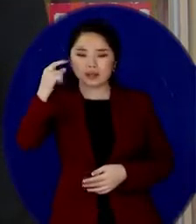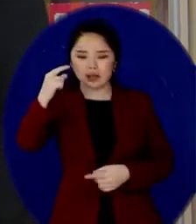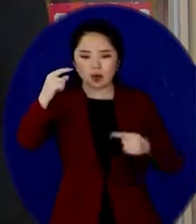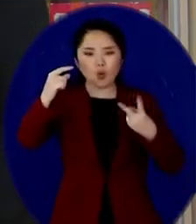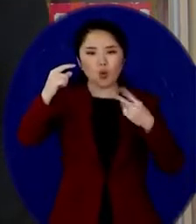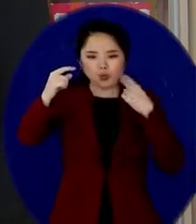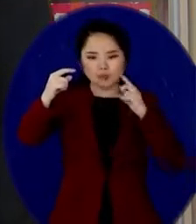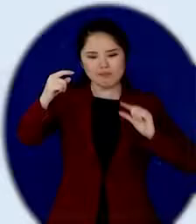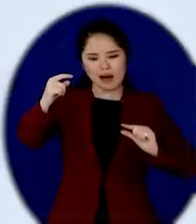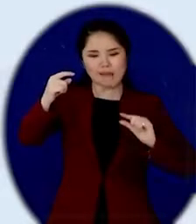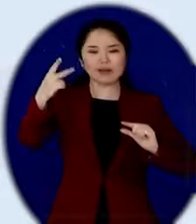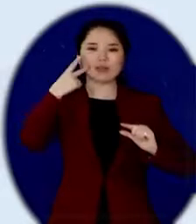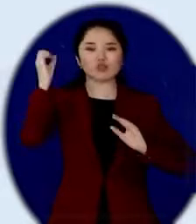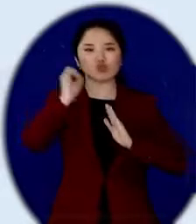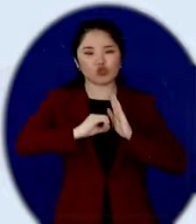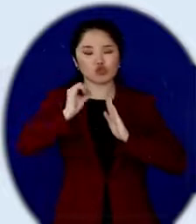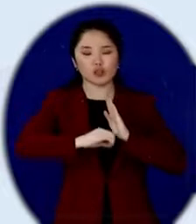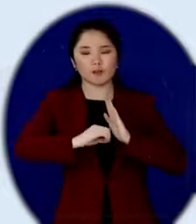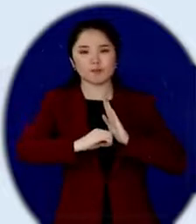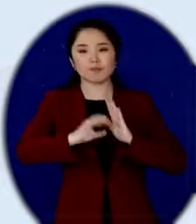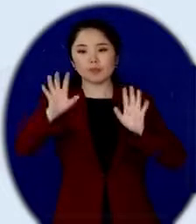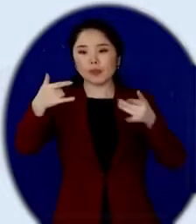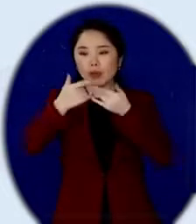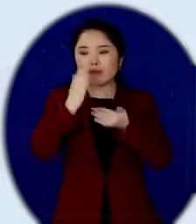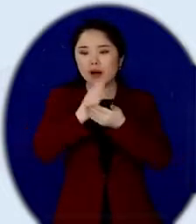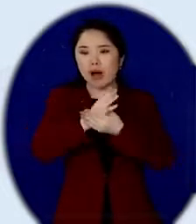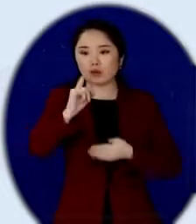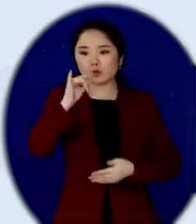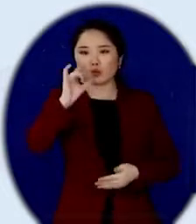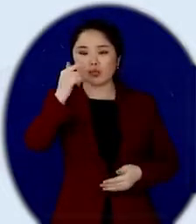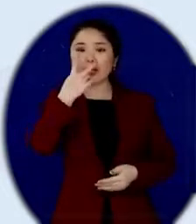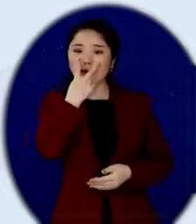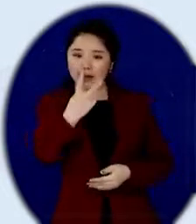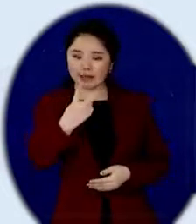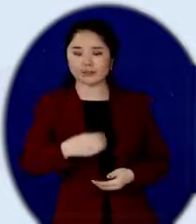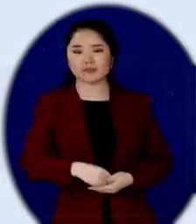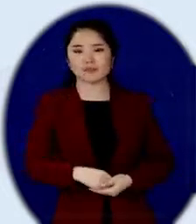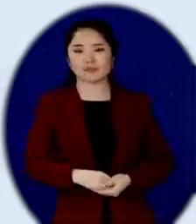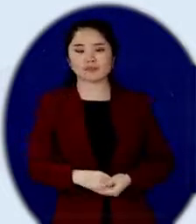бага байдгийм байна. Дэлгэцэн дээр байгаа зургийг ажиглаарай.